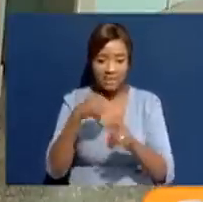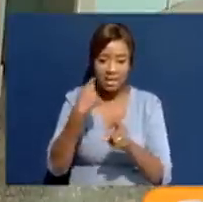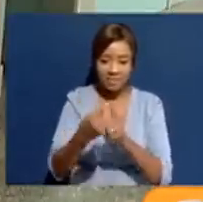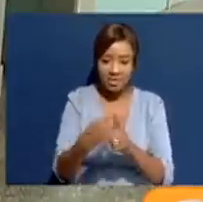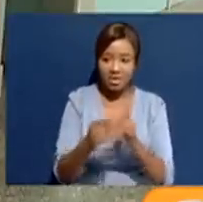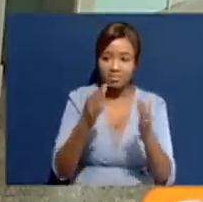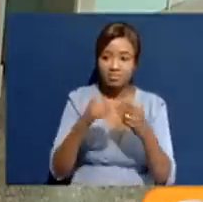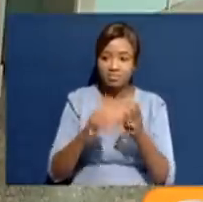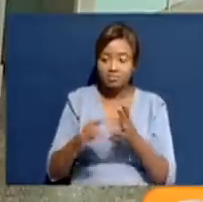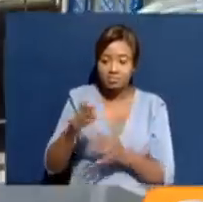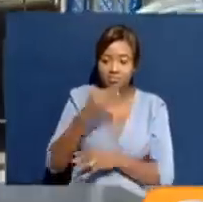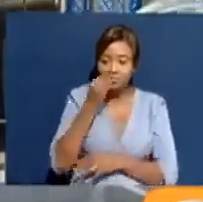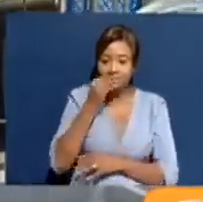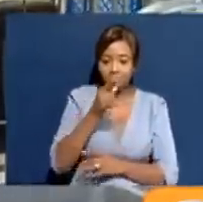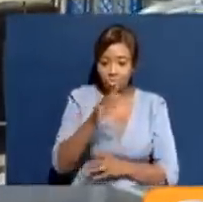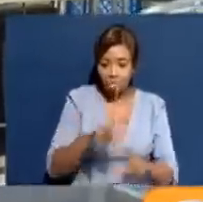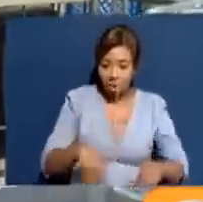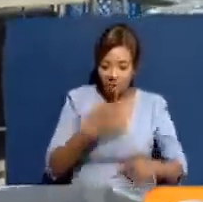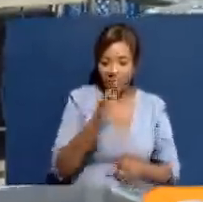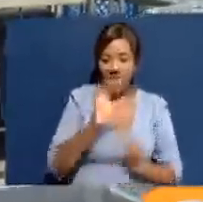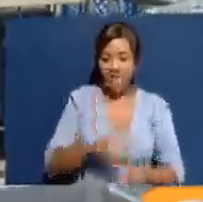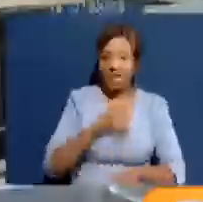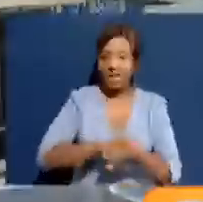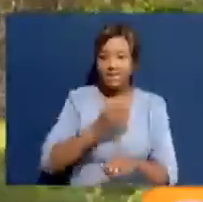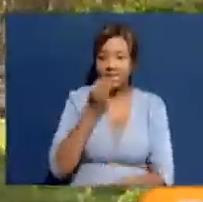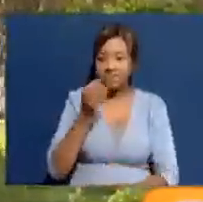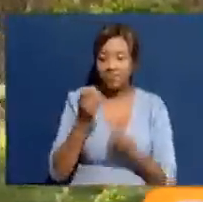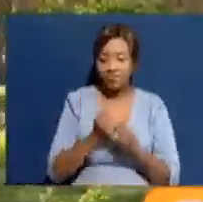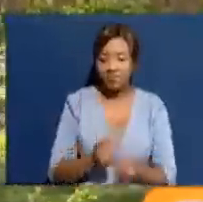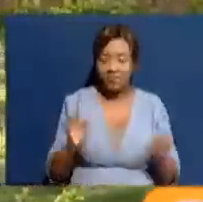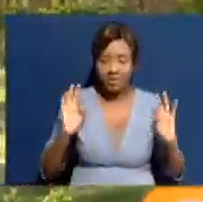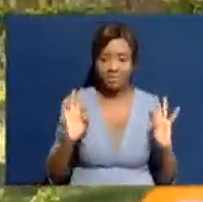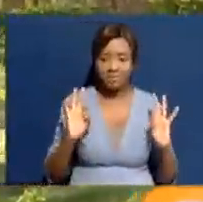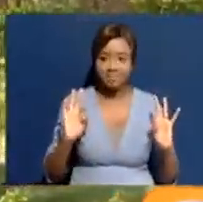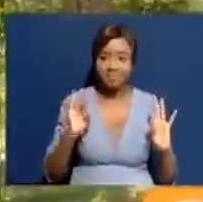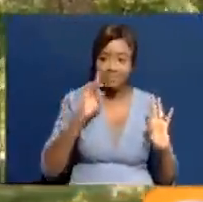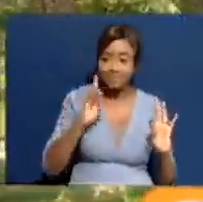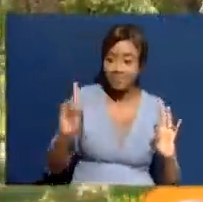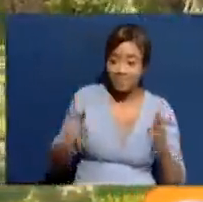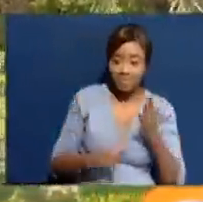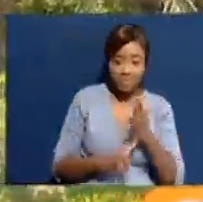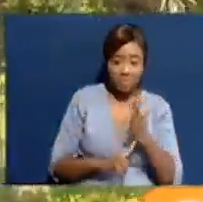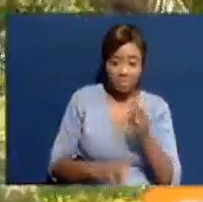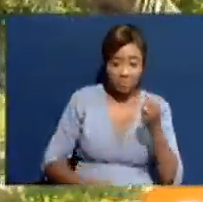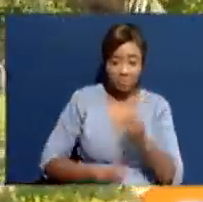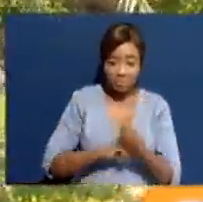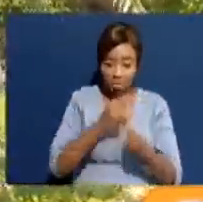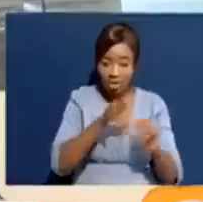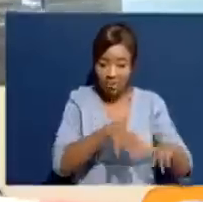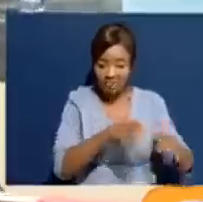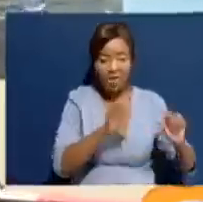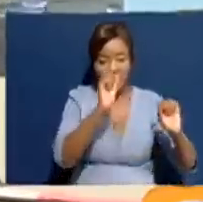anayeishi hapa anapata chakula cha bure kila wakati. Uvumbuzi katika sekta ya kilimo haujaishia tu